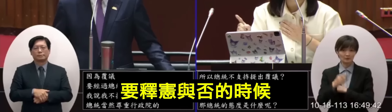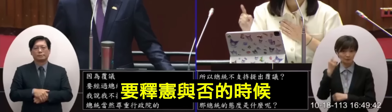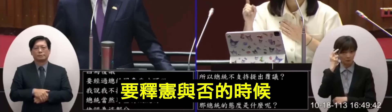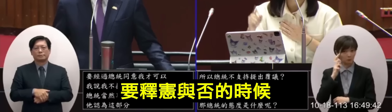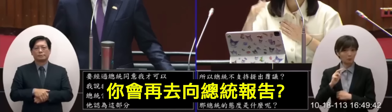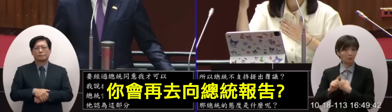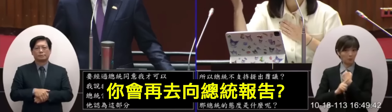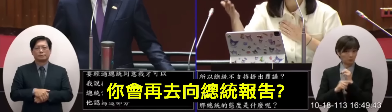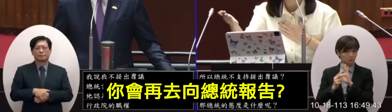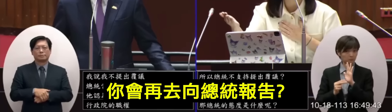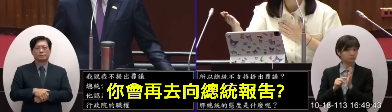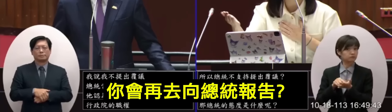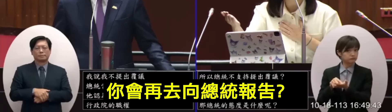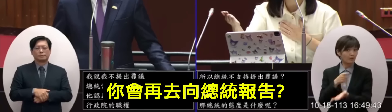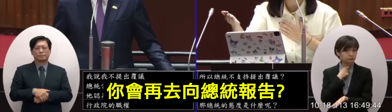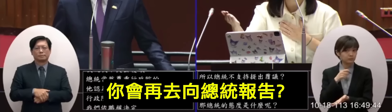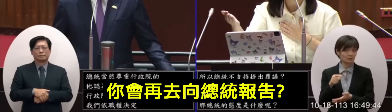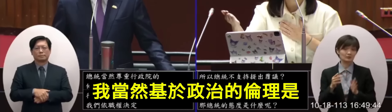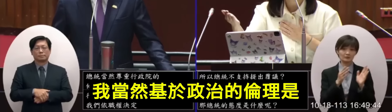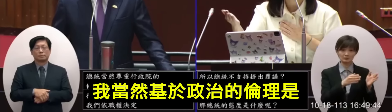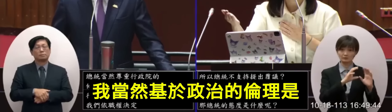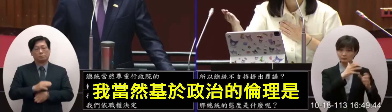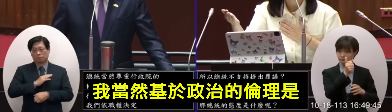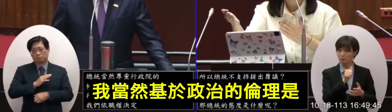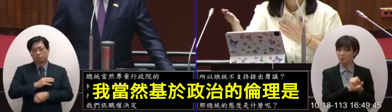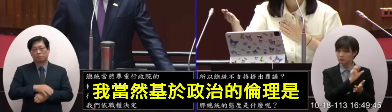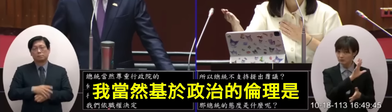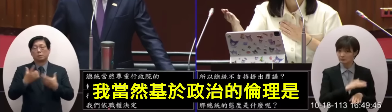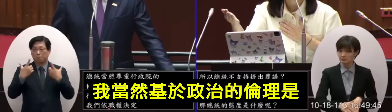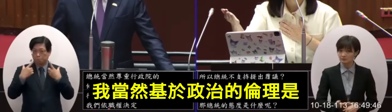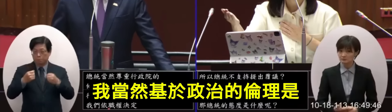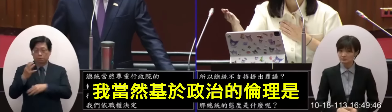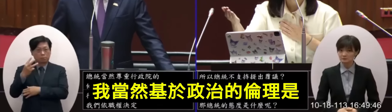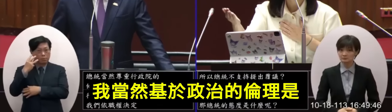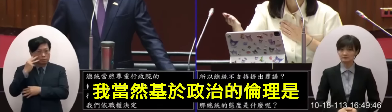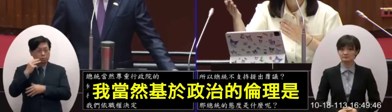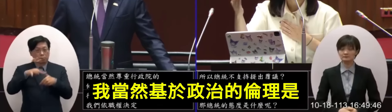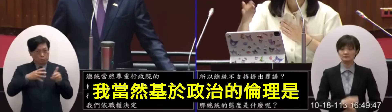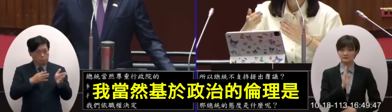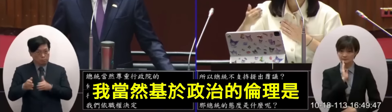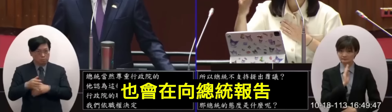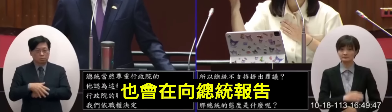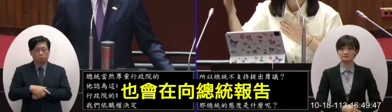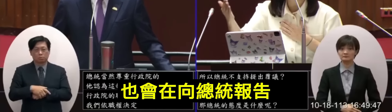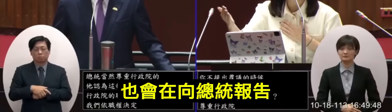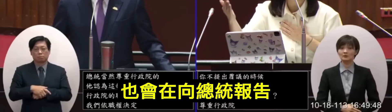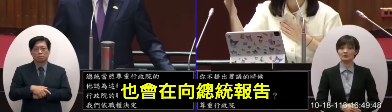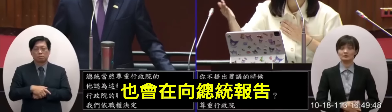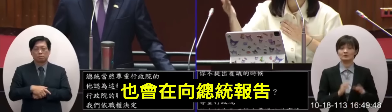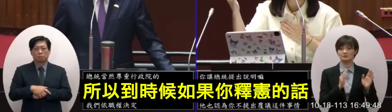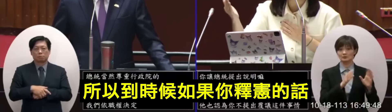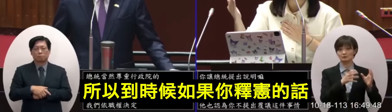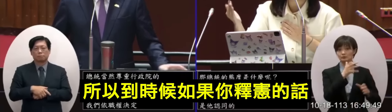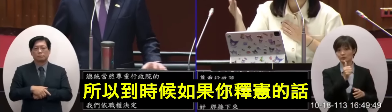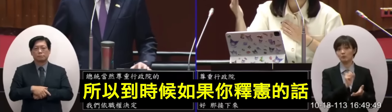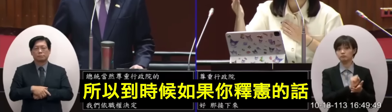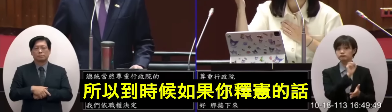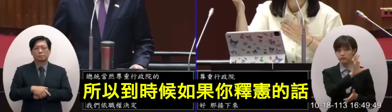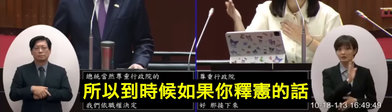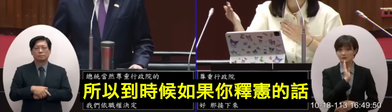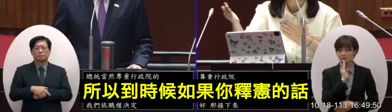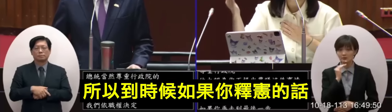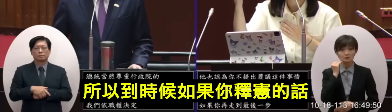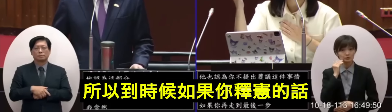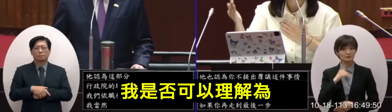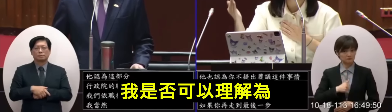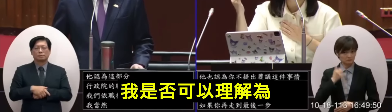否的时候，你会再去向总统报告？ 我当然基于政治的伦理。 是，你会再向总统报告，所以到时候如果